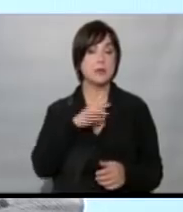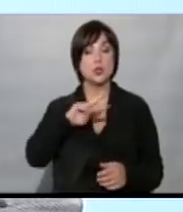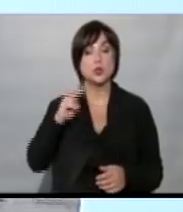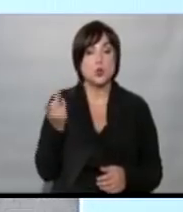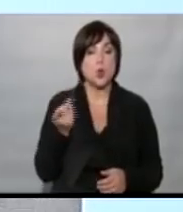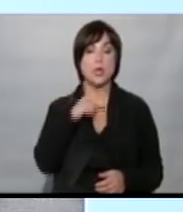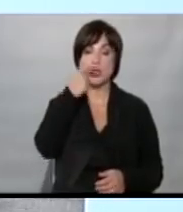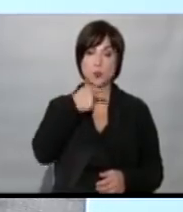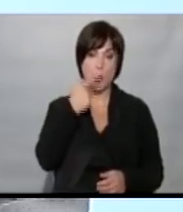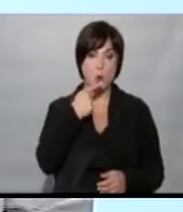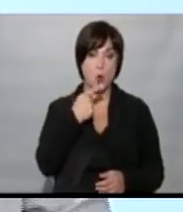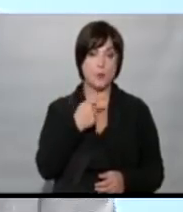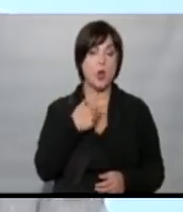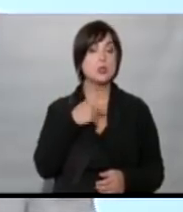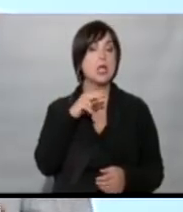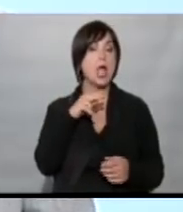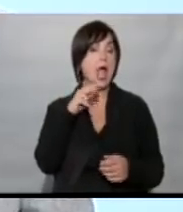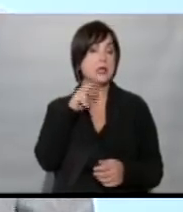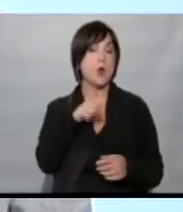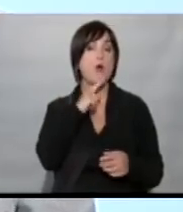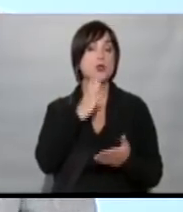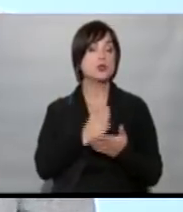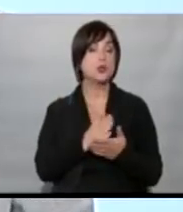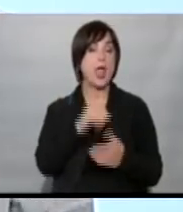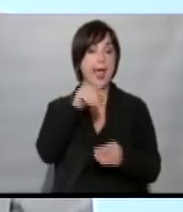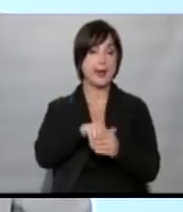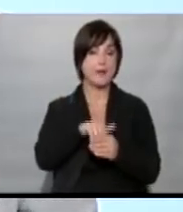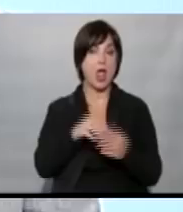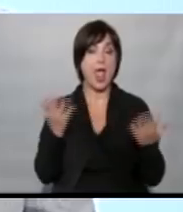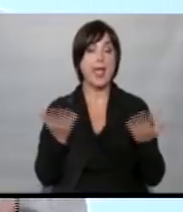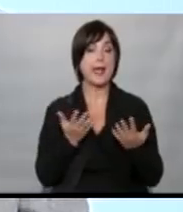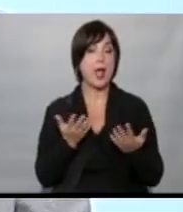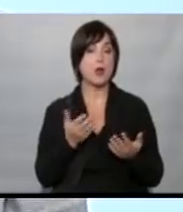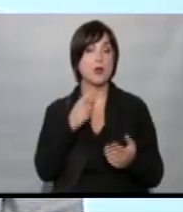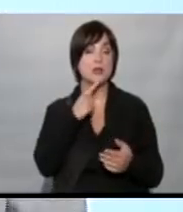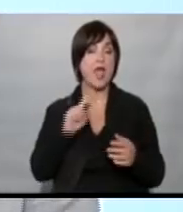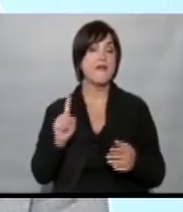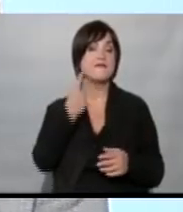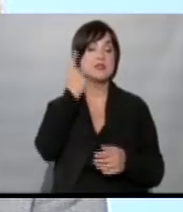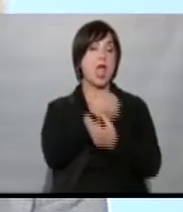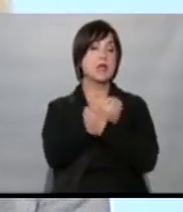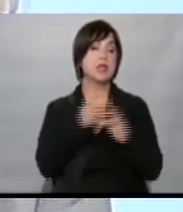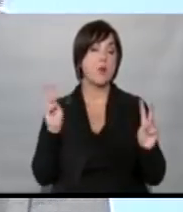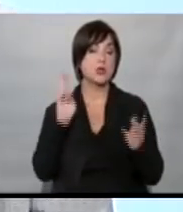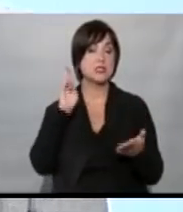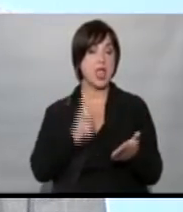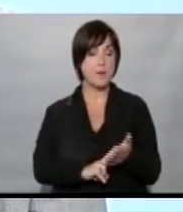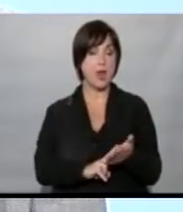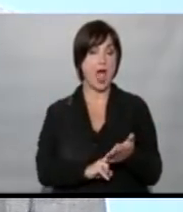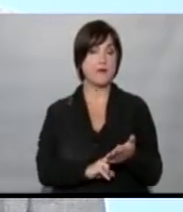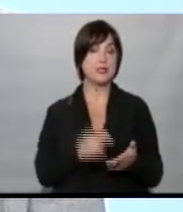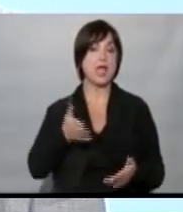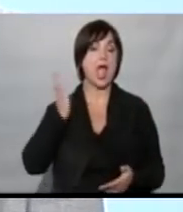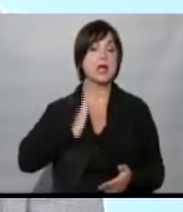друго да проговорам. Од аспект на токму она што значи референдум и како едно од највисоките демократски права